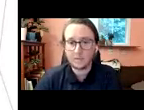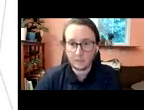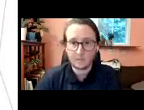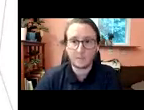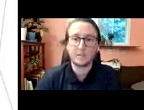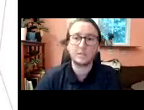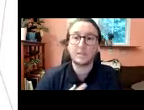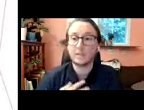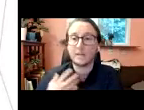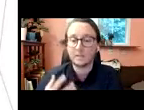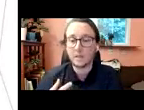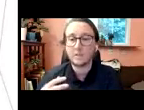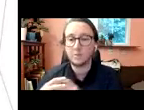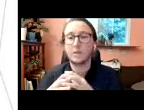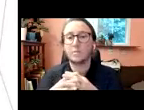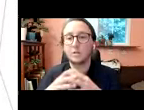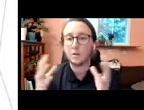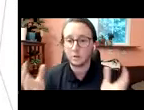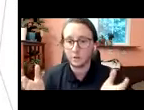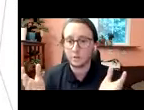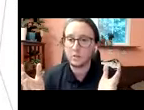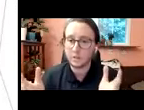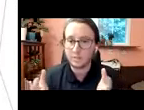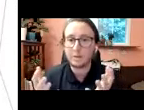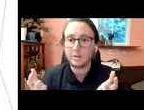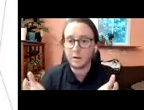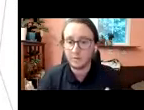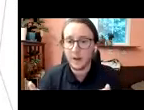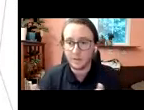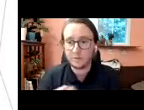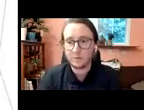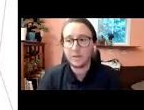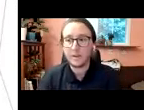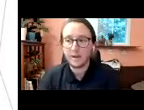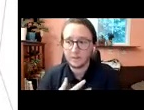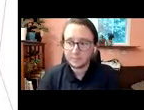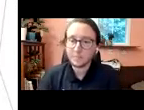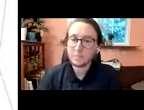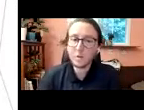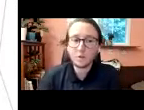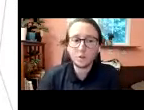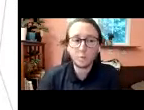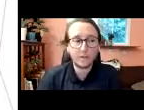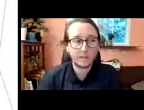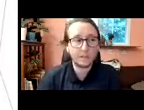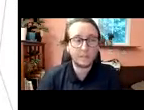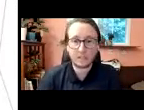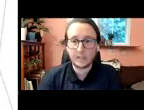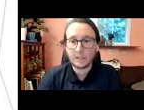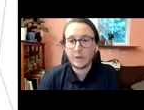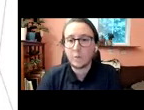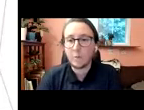des participants de se concentrer sur les expériences collectives et comment ces expériences peuvent être liées à